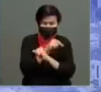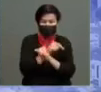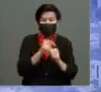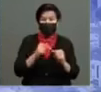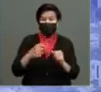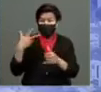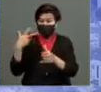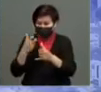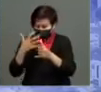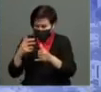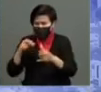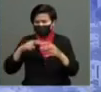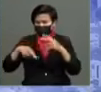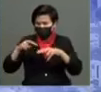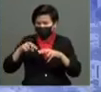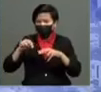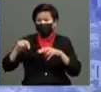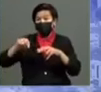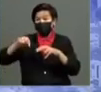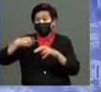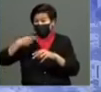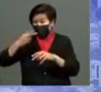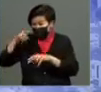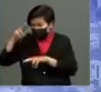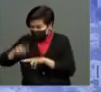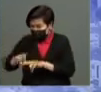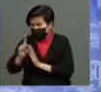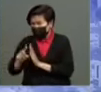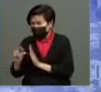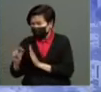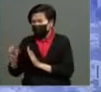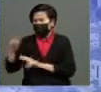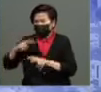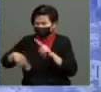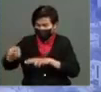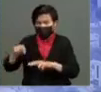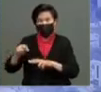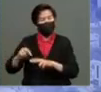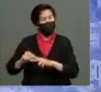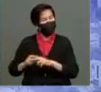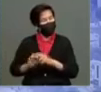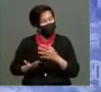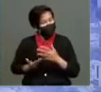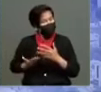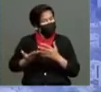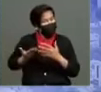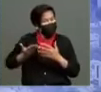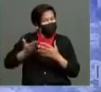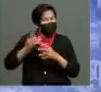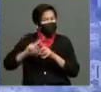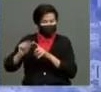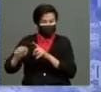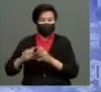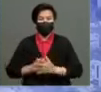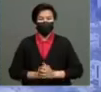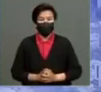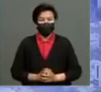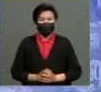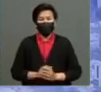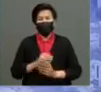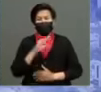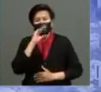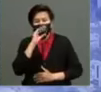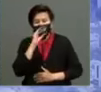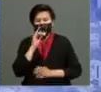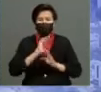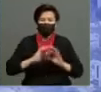ก็อาจจะทำให้มีชุดข้อมูลต่างๆที่ไปถึงท่านที่อาจจะไม่ได้ เรียกว่าอะไรไม่ถูกต้องออกไปมากมายก็ขอท่าน